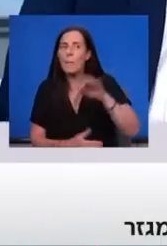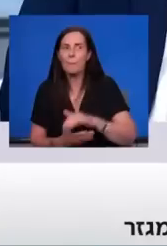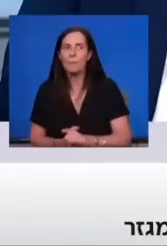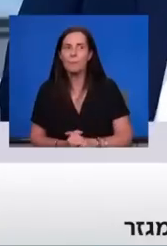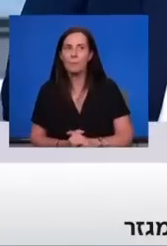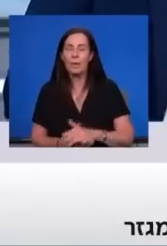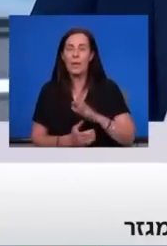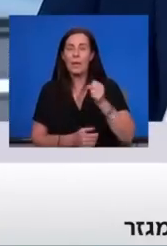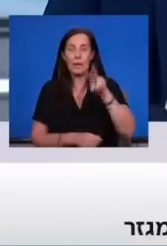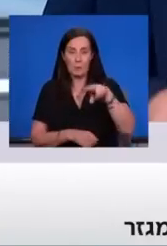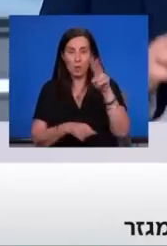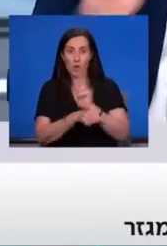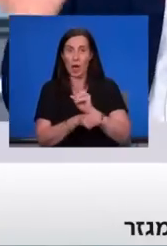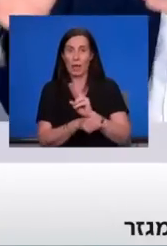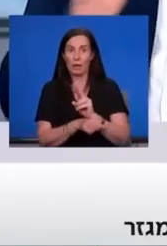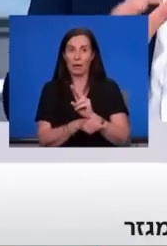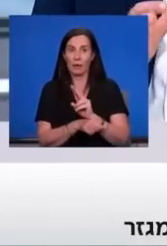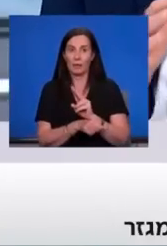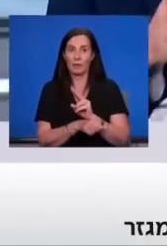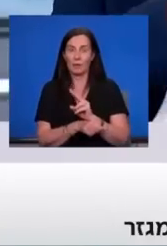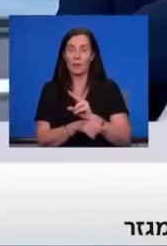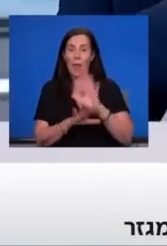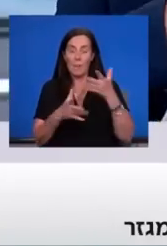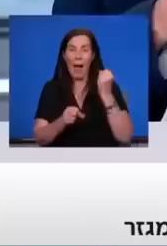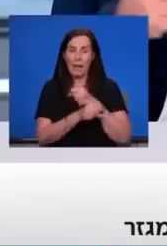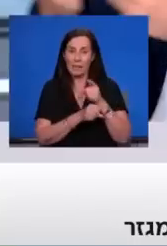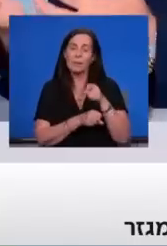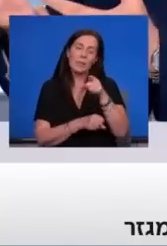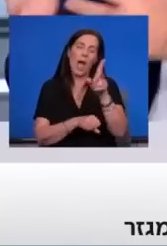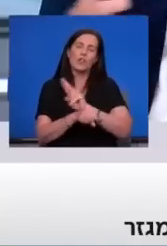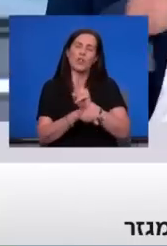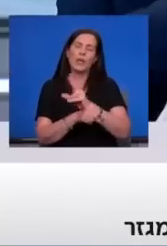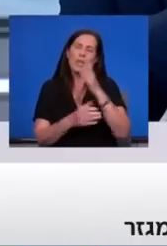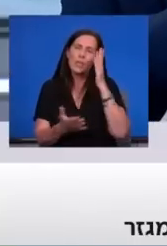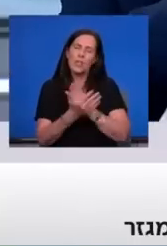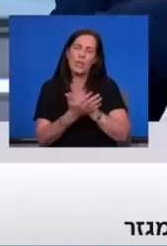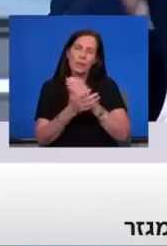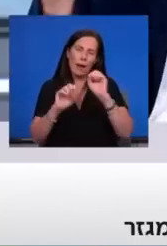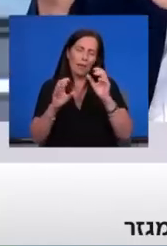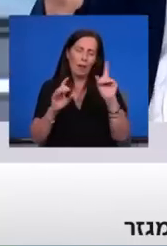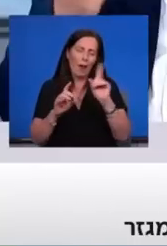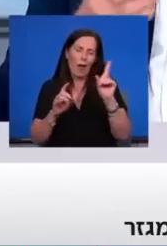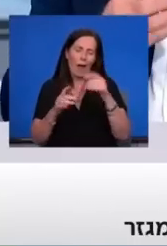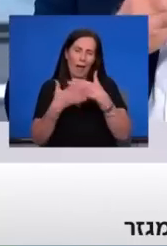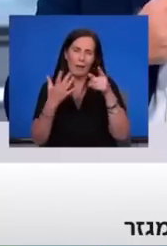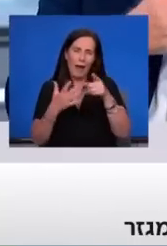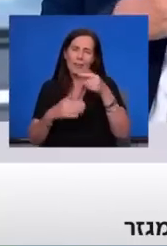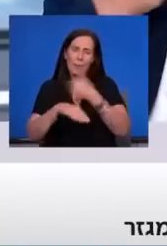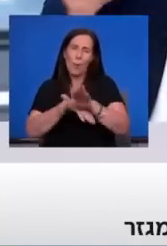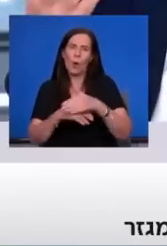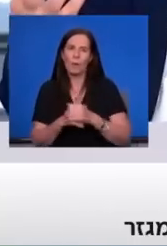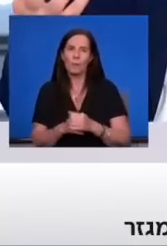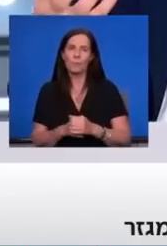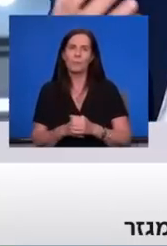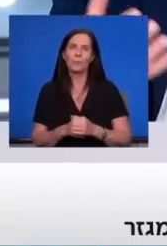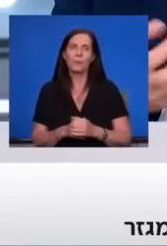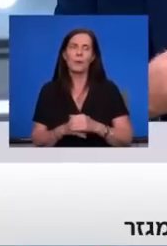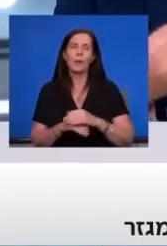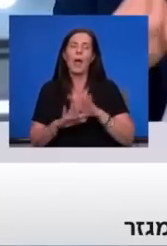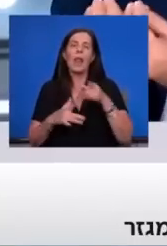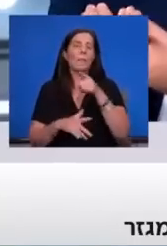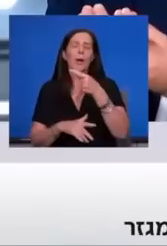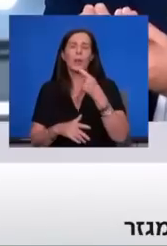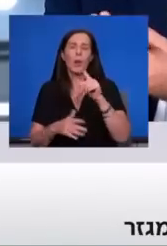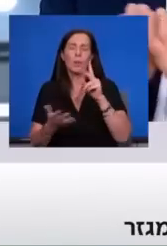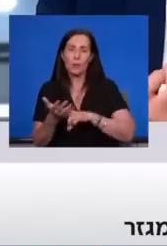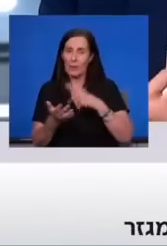יש שקר, של במה עסקתם, זה השקר שכבר התנפץ. אתה בדילי. היה צפוי לי. למה אתה בדילי? אוקיי. כי